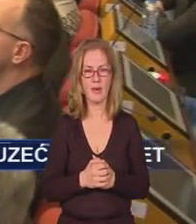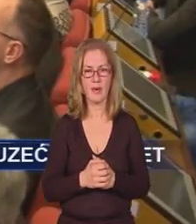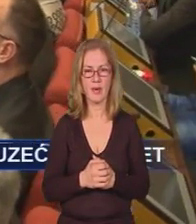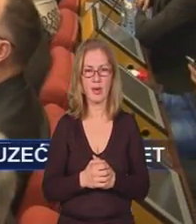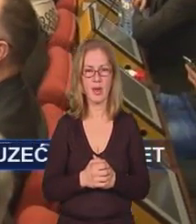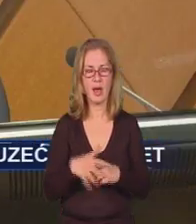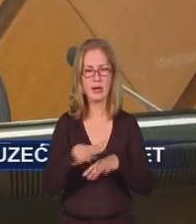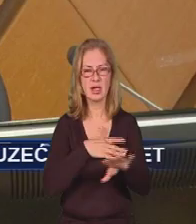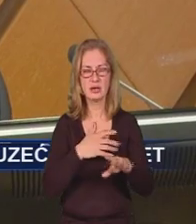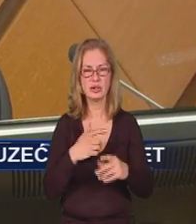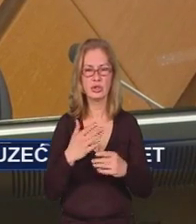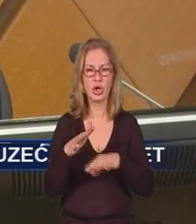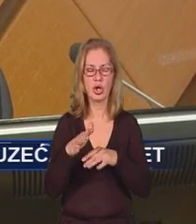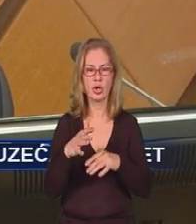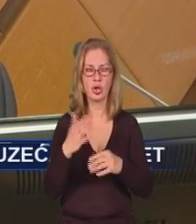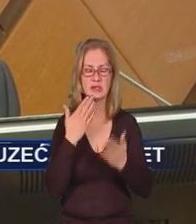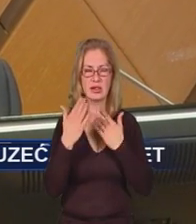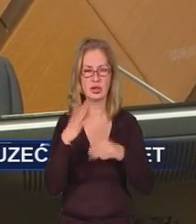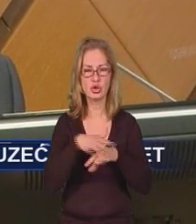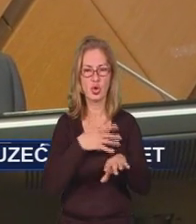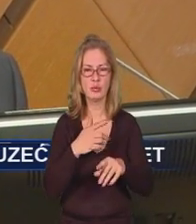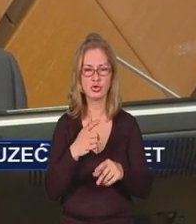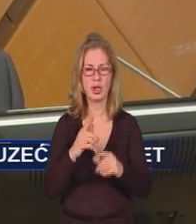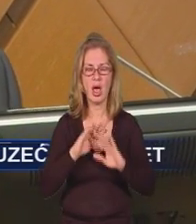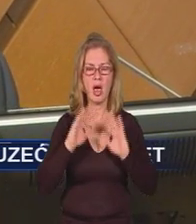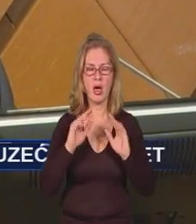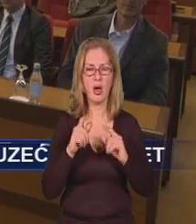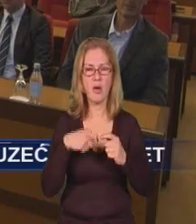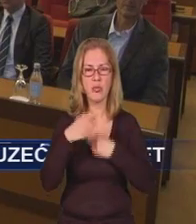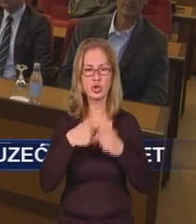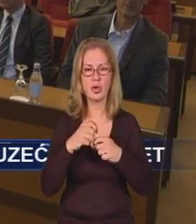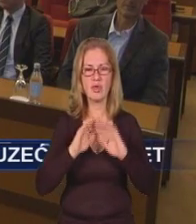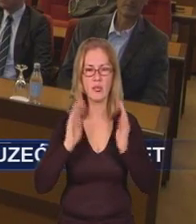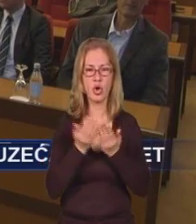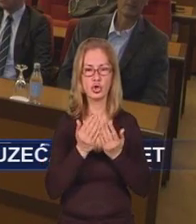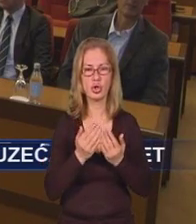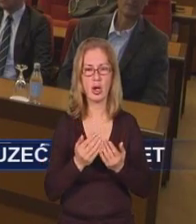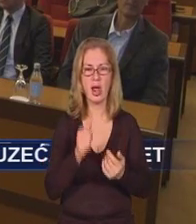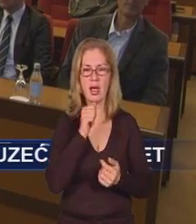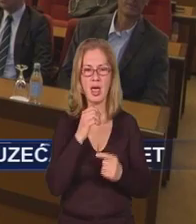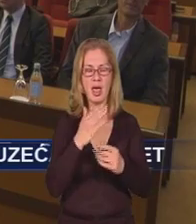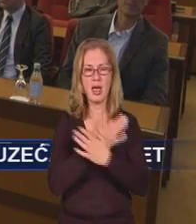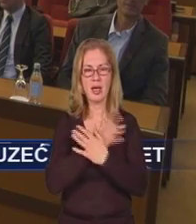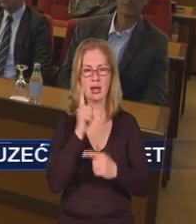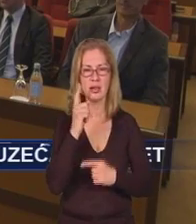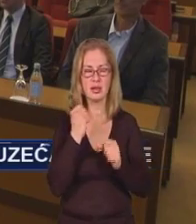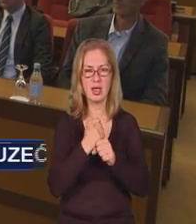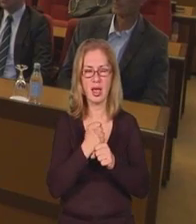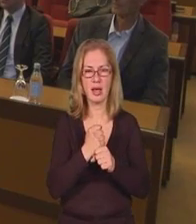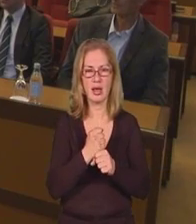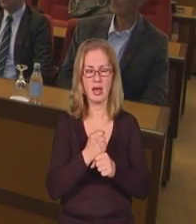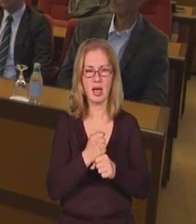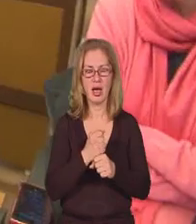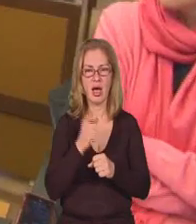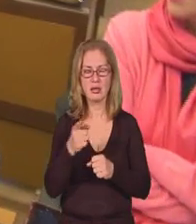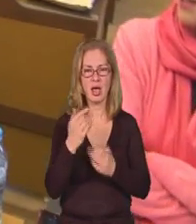Na sednici Skupštine glavna tema je bila likvidacija poslovnog prostora iz ZIG-a. Radikali su bili protiv ove odluke i istakli su